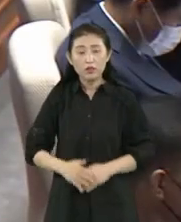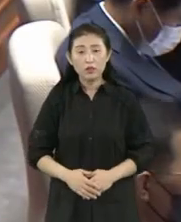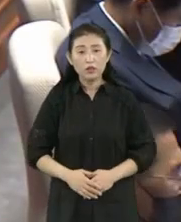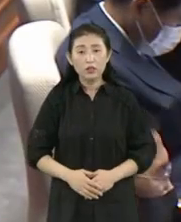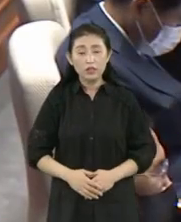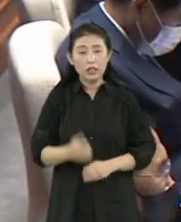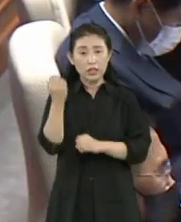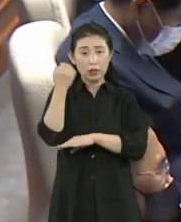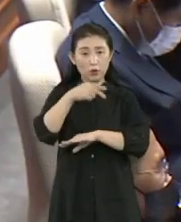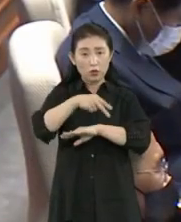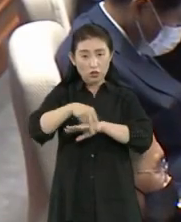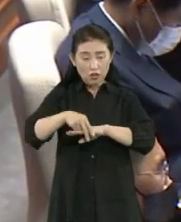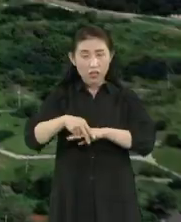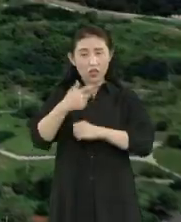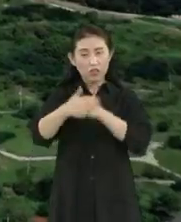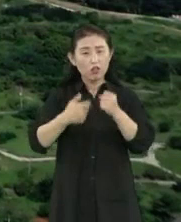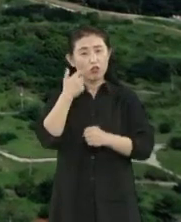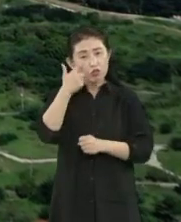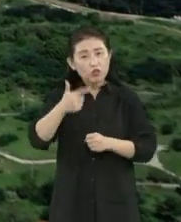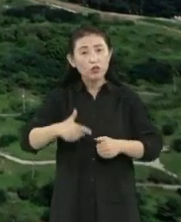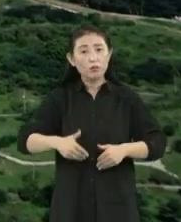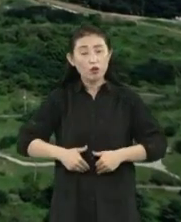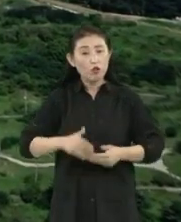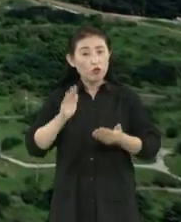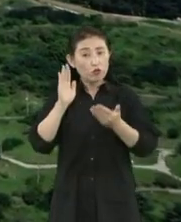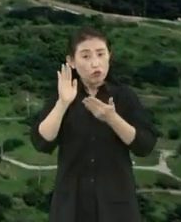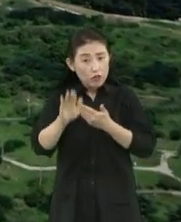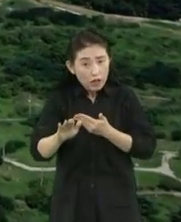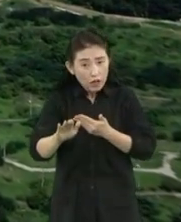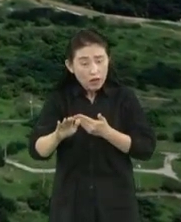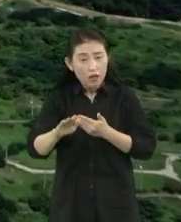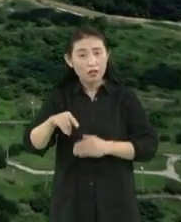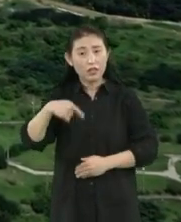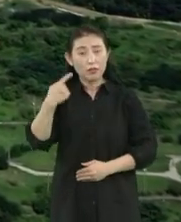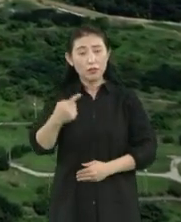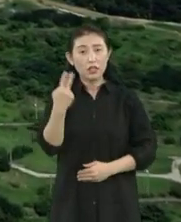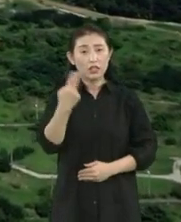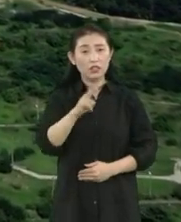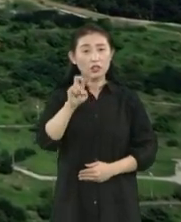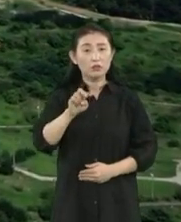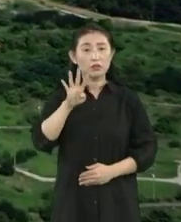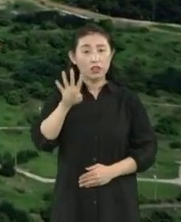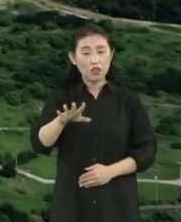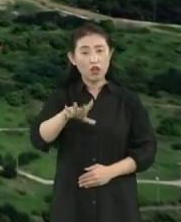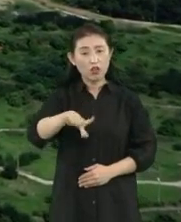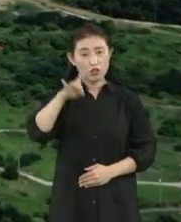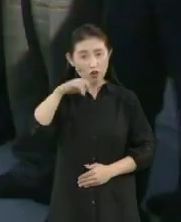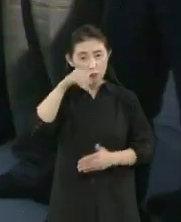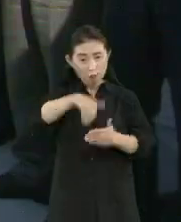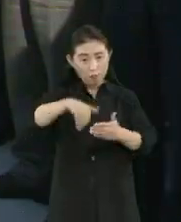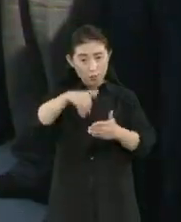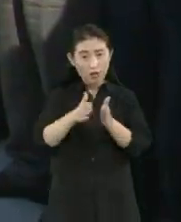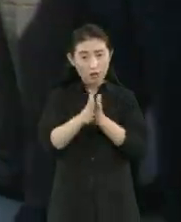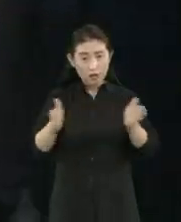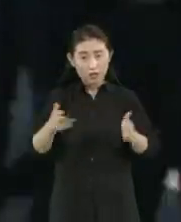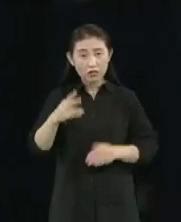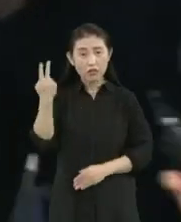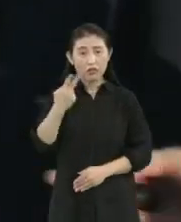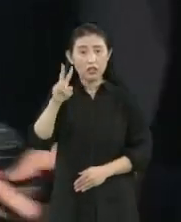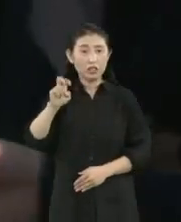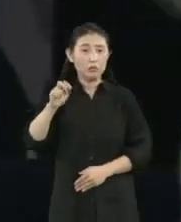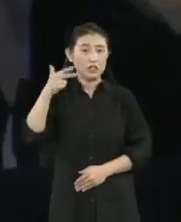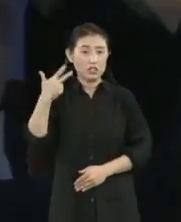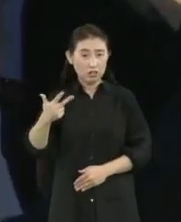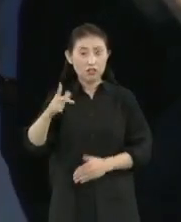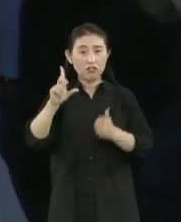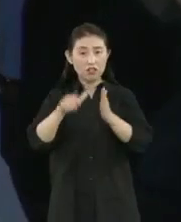용역과 기본 설계에 1년 6개월가량, 이후 실시 설계 등을 거쳐 2024년 첫 삽을 뜨게 되고 2027년